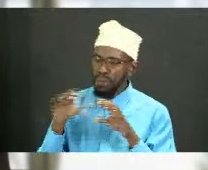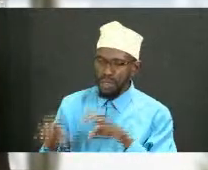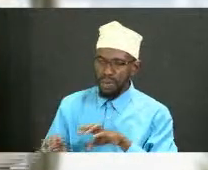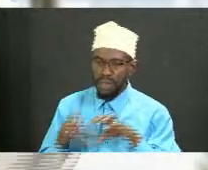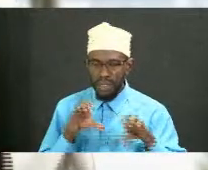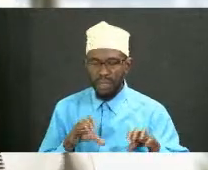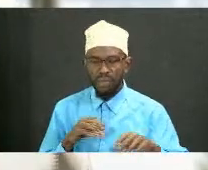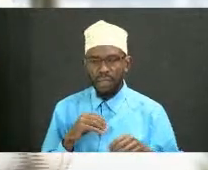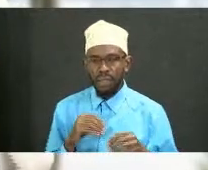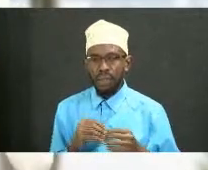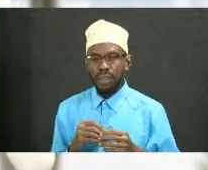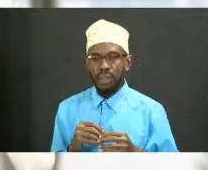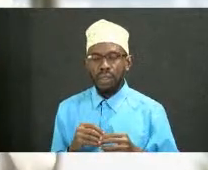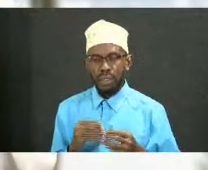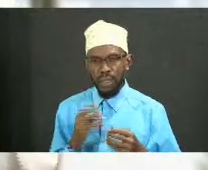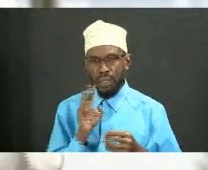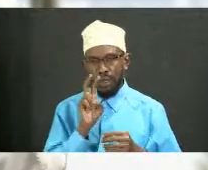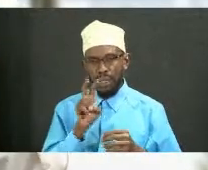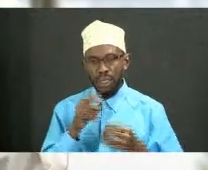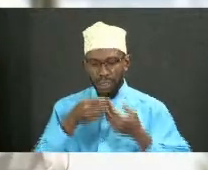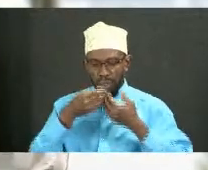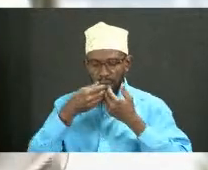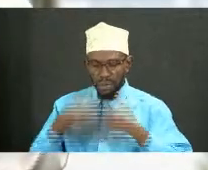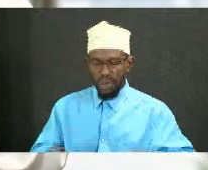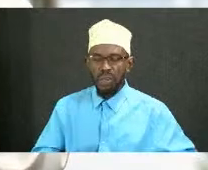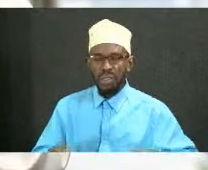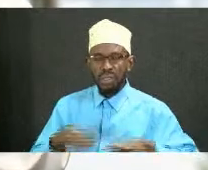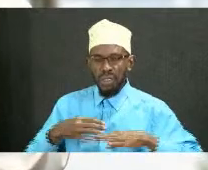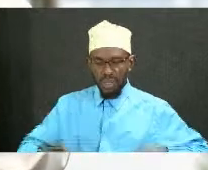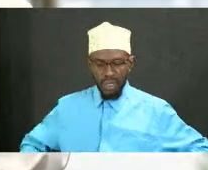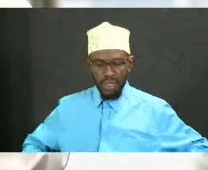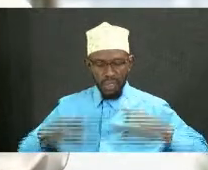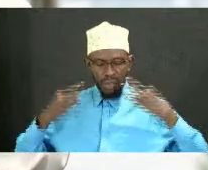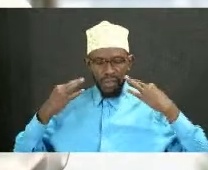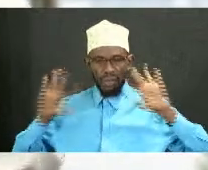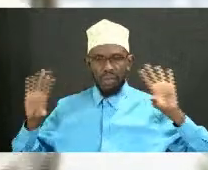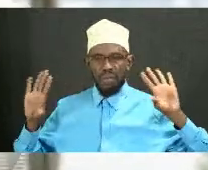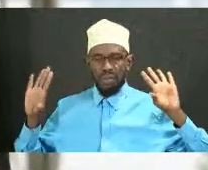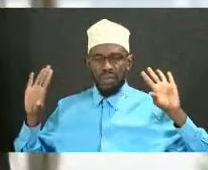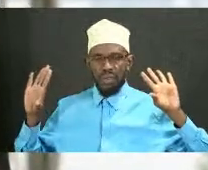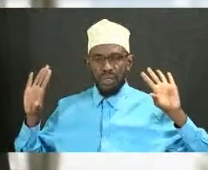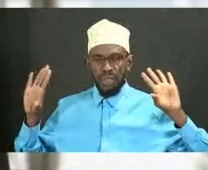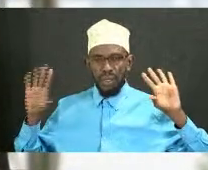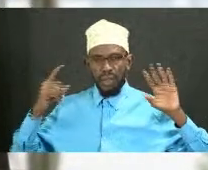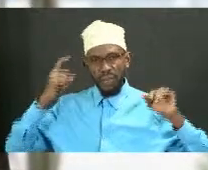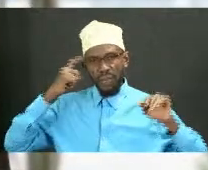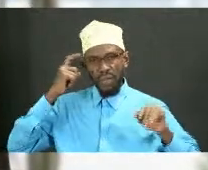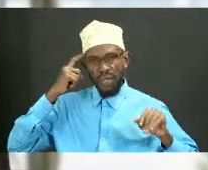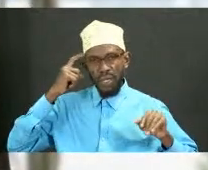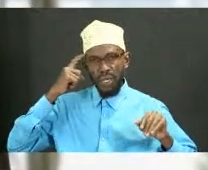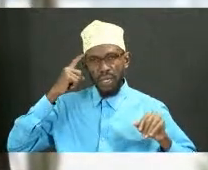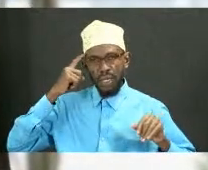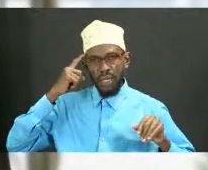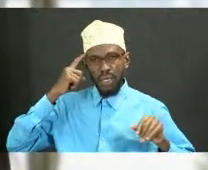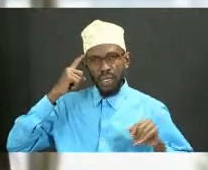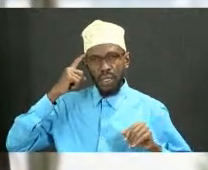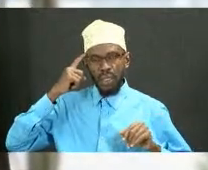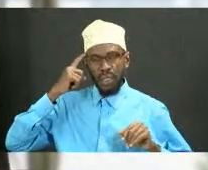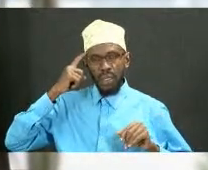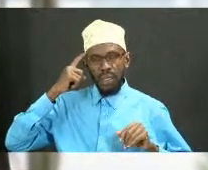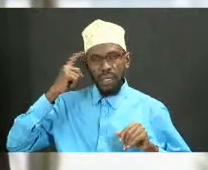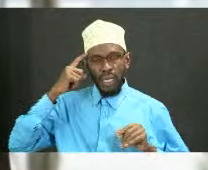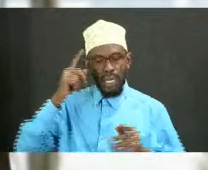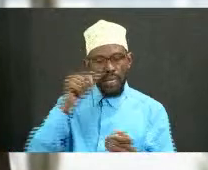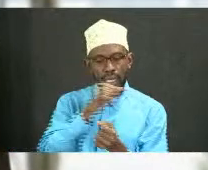bala zaidi, atake pesa zaidi, unakuta unafilisika. Sasa lazima sisi tuwe na fikra ya uwekezaji,